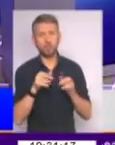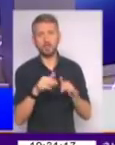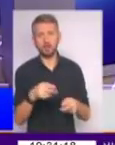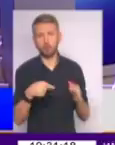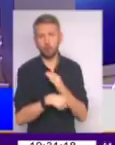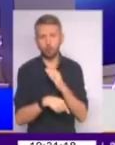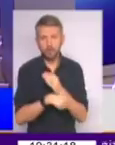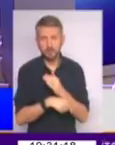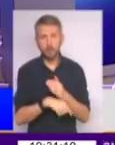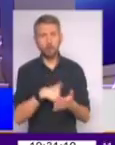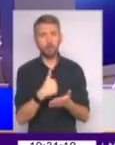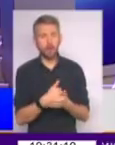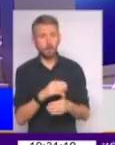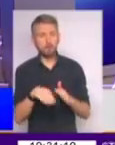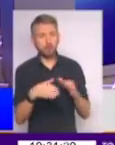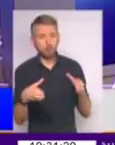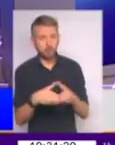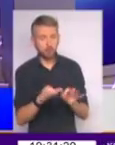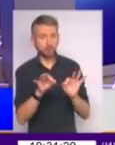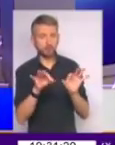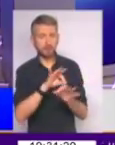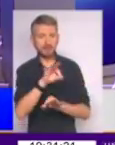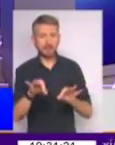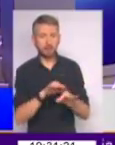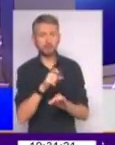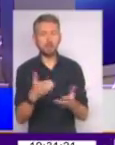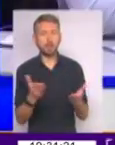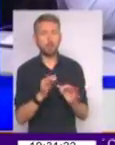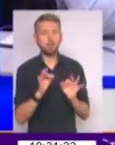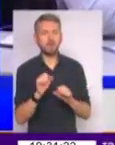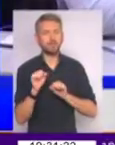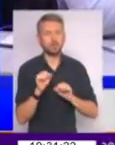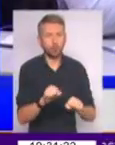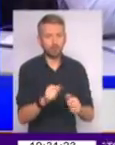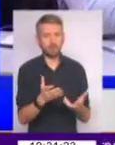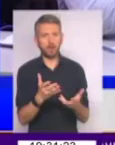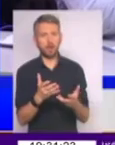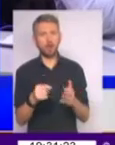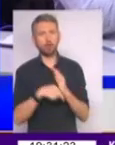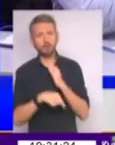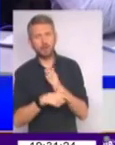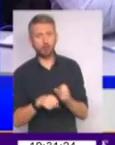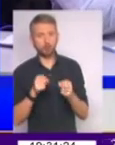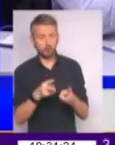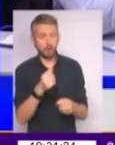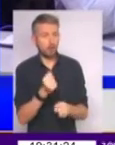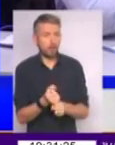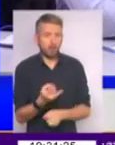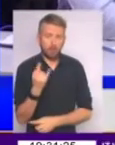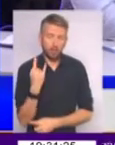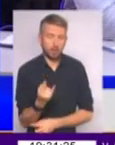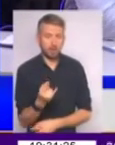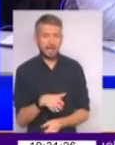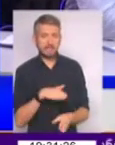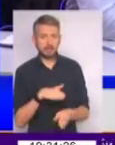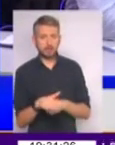голова підкомітету, вам наведу схему, за якою виправдовуються корупціонери і злодії. Робиться дуже просто. Знаєте як?